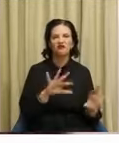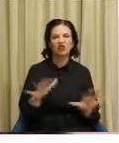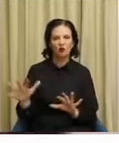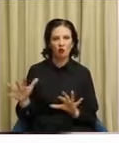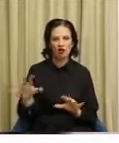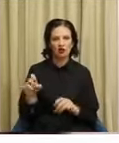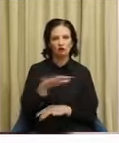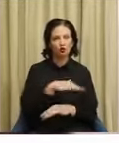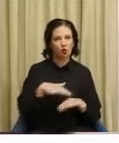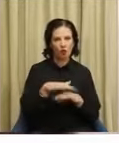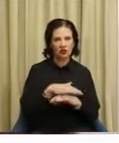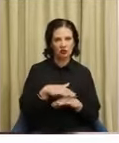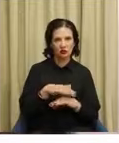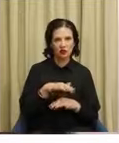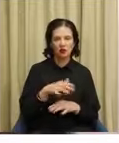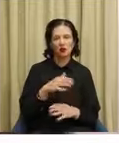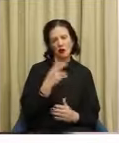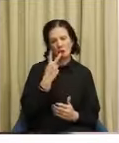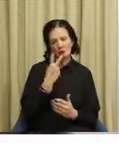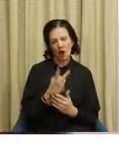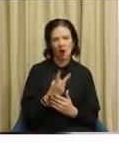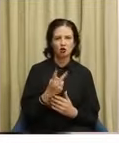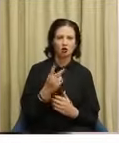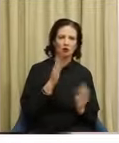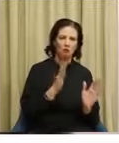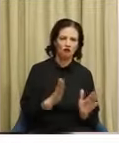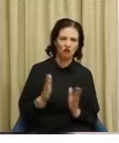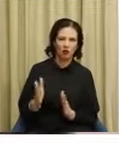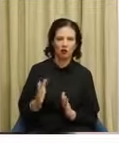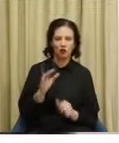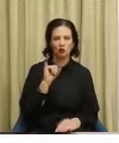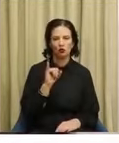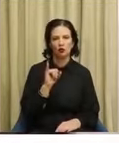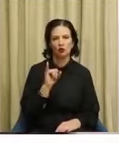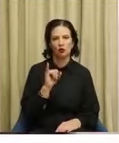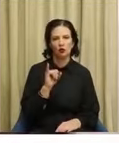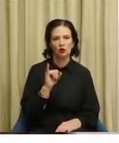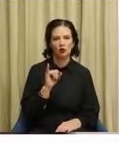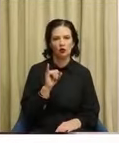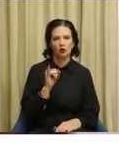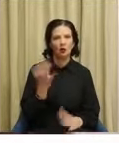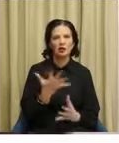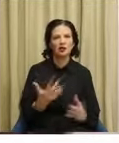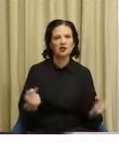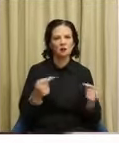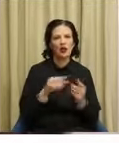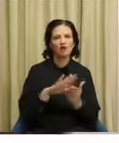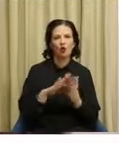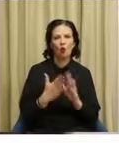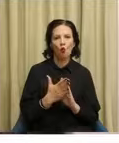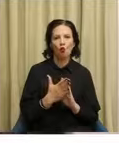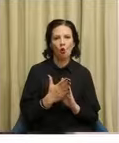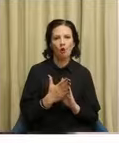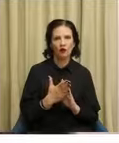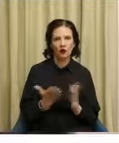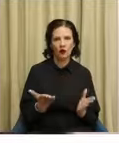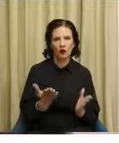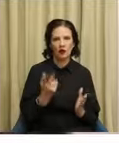відбуваються в суспільстві, певне бачення, певну поведінку і певні умови, на які йдуть